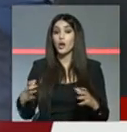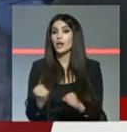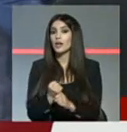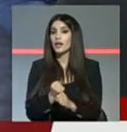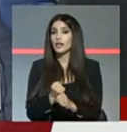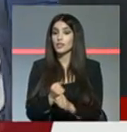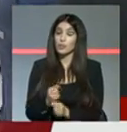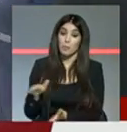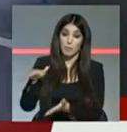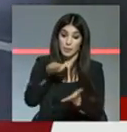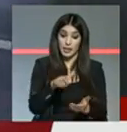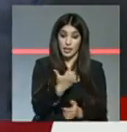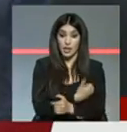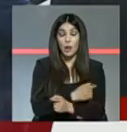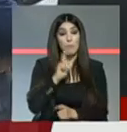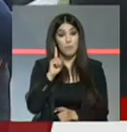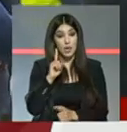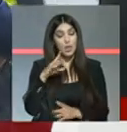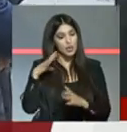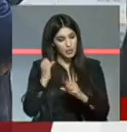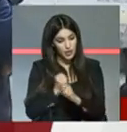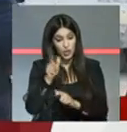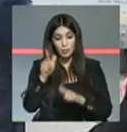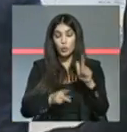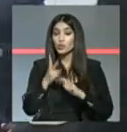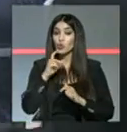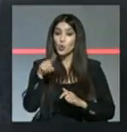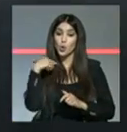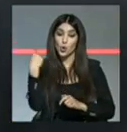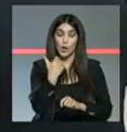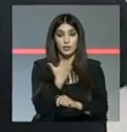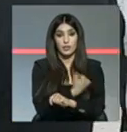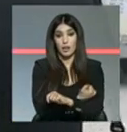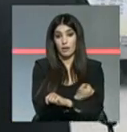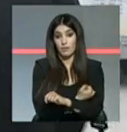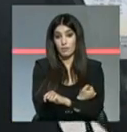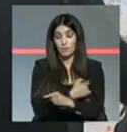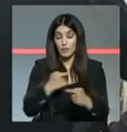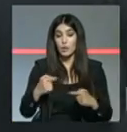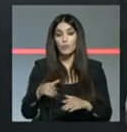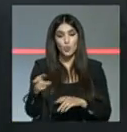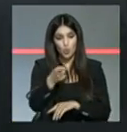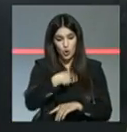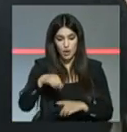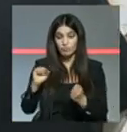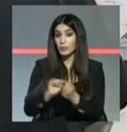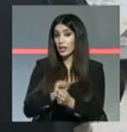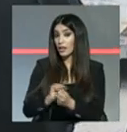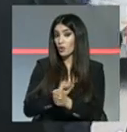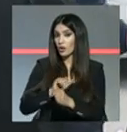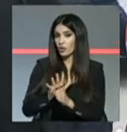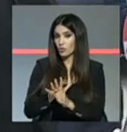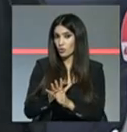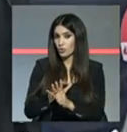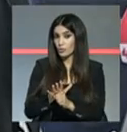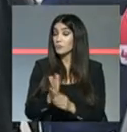تلقي الفاكسان، هو النجاح في تلقيح العباد باش مع بعضنا معناها نوصلوا نقضيوا على جرثومة،